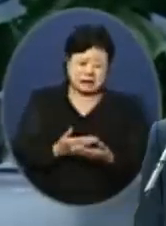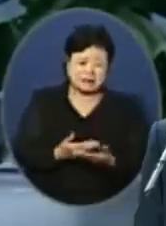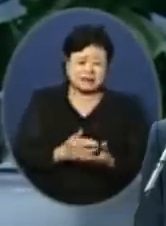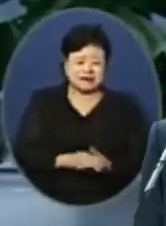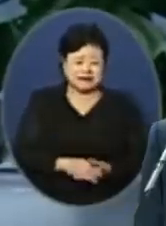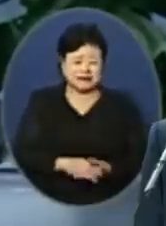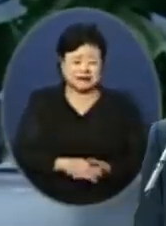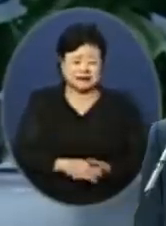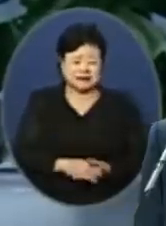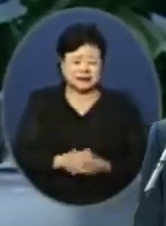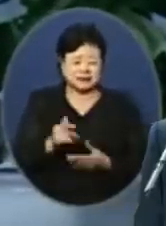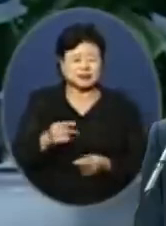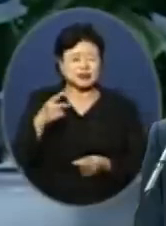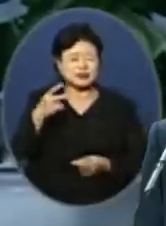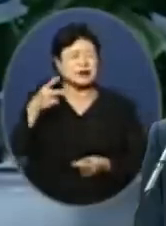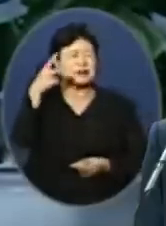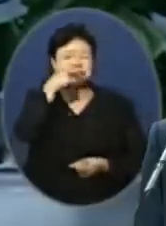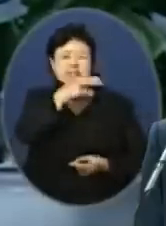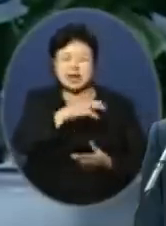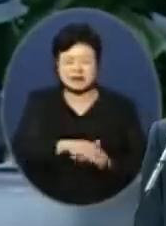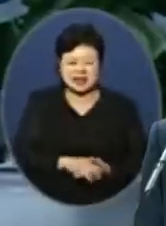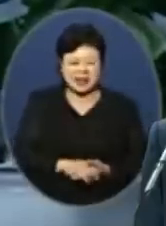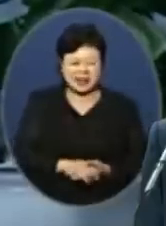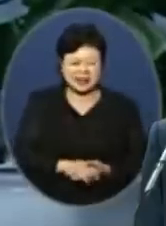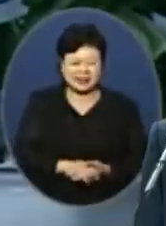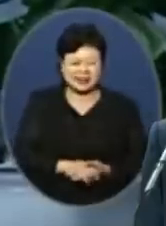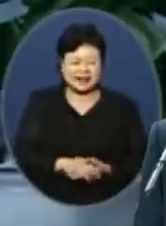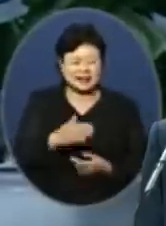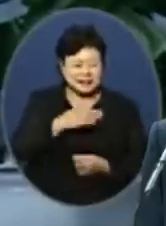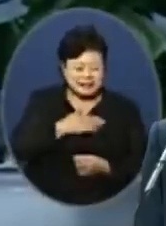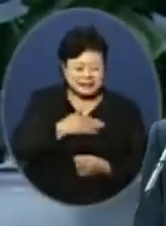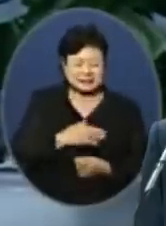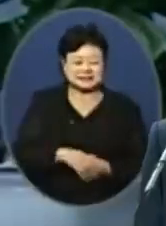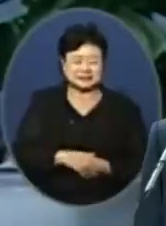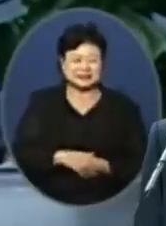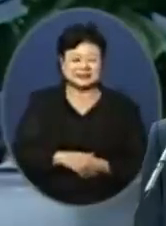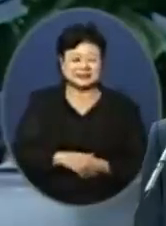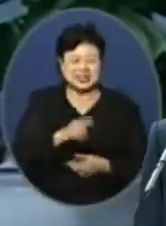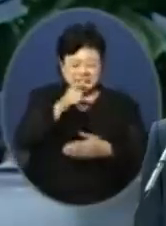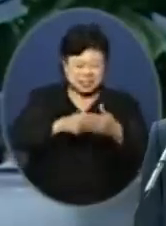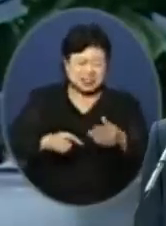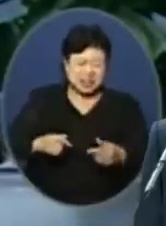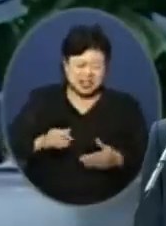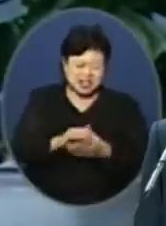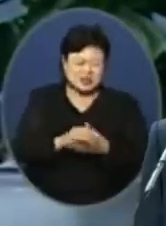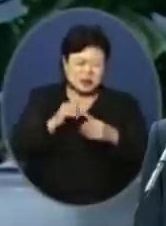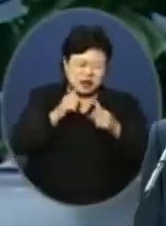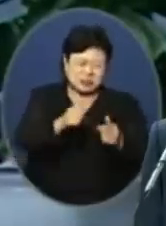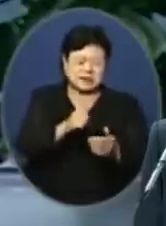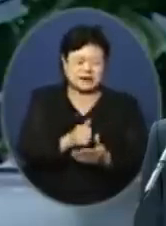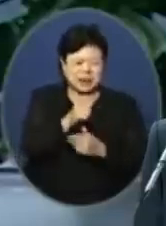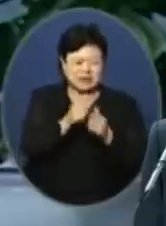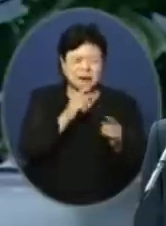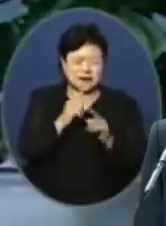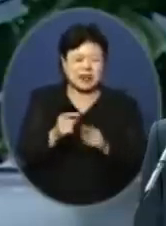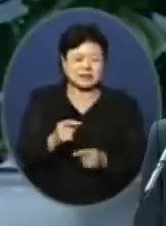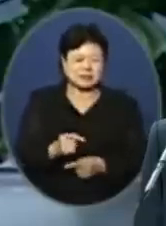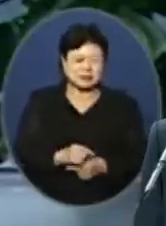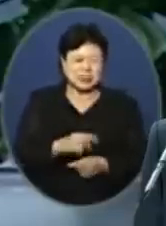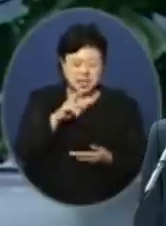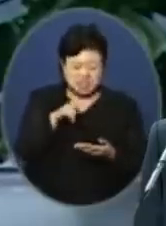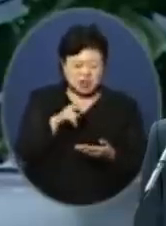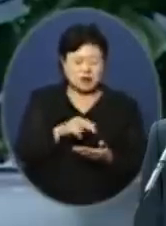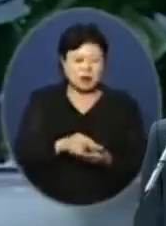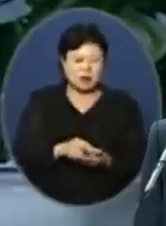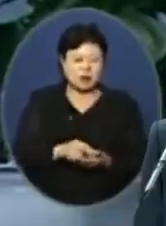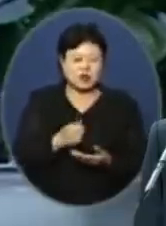나는 한 주일에 두 번씩 금식하오 나는 철야도 기도도 하고 하나님 말씀도 읽고